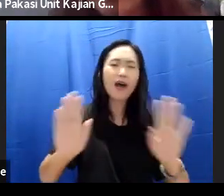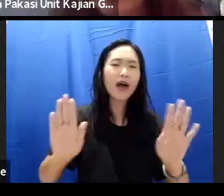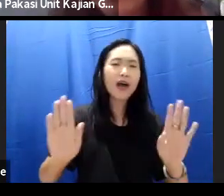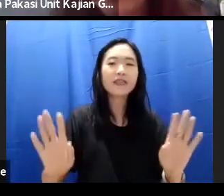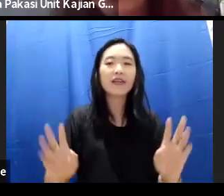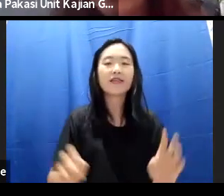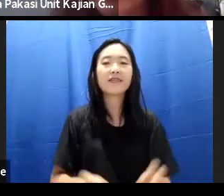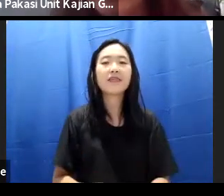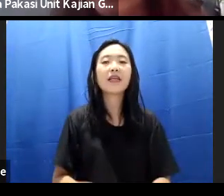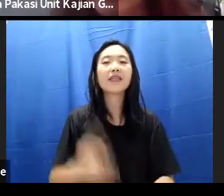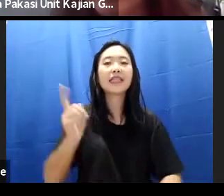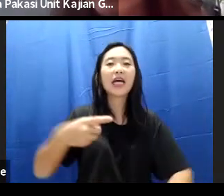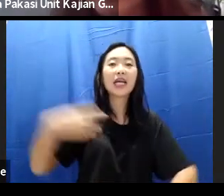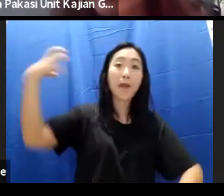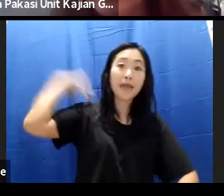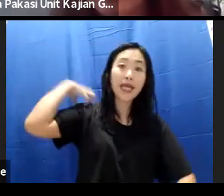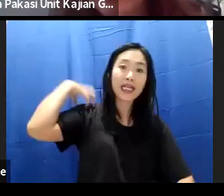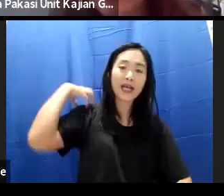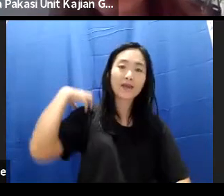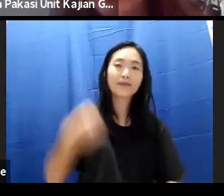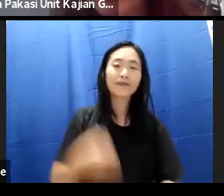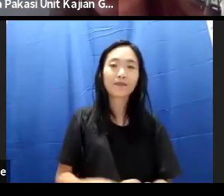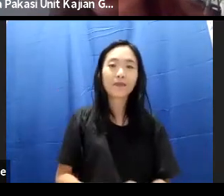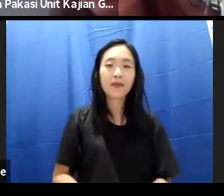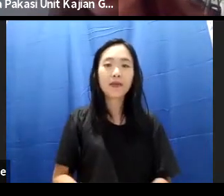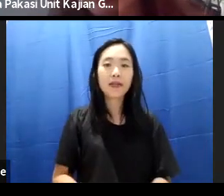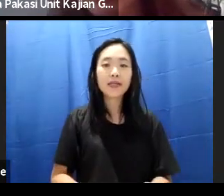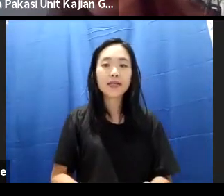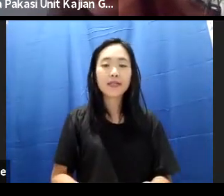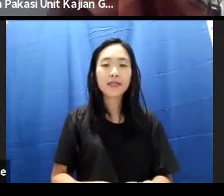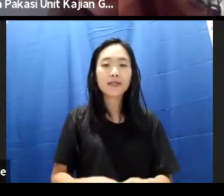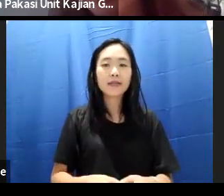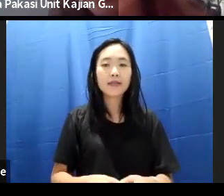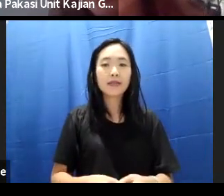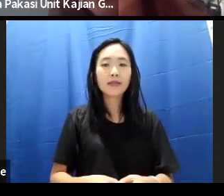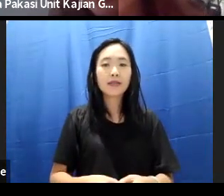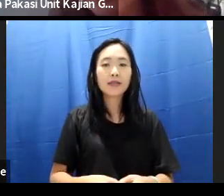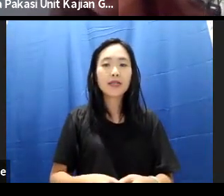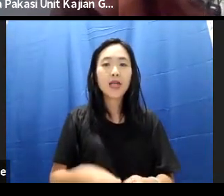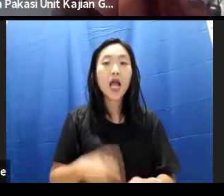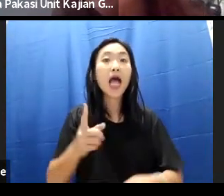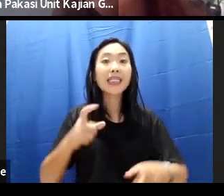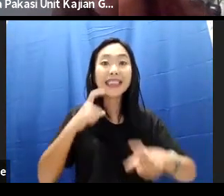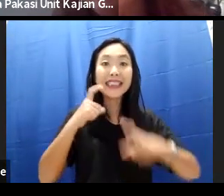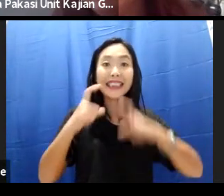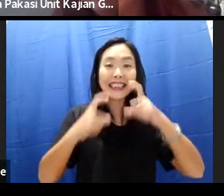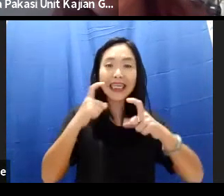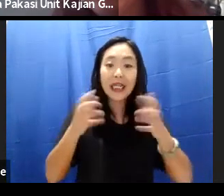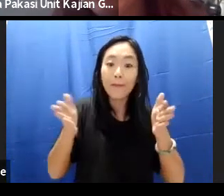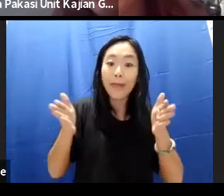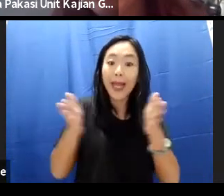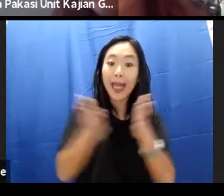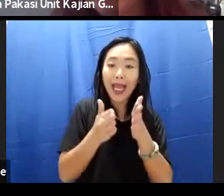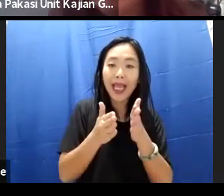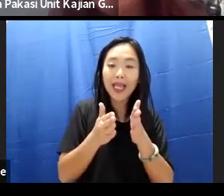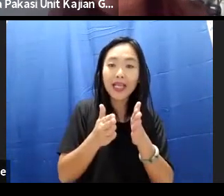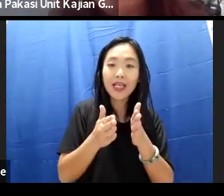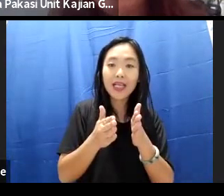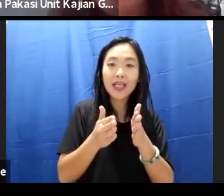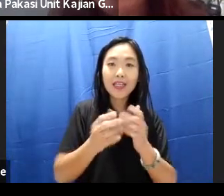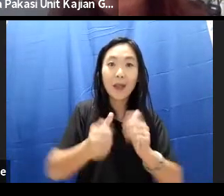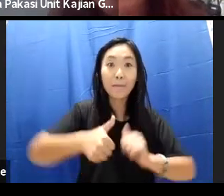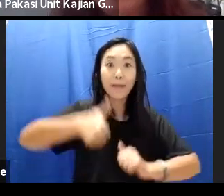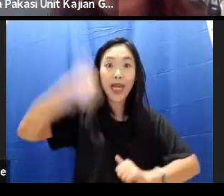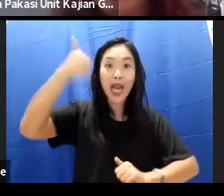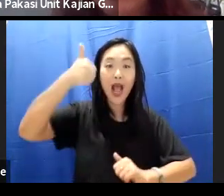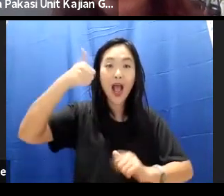Amerika. Kumpulan cerpennya juga sudah diterbitkan dalam Apple and Knife. Ia merupakan pemenang Kompas